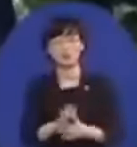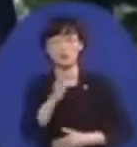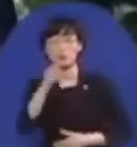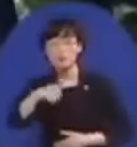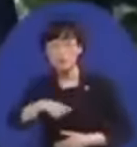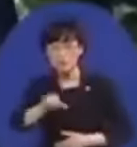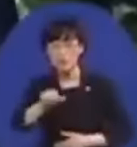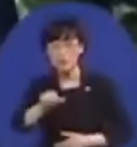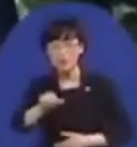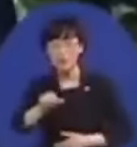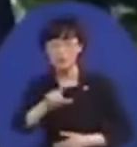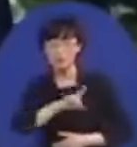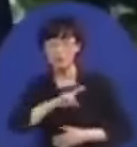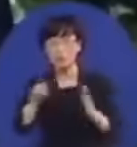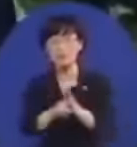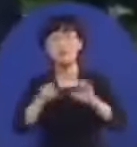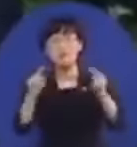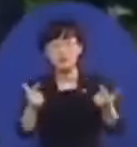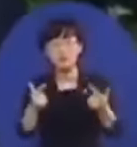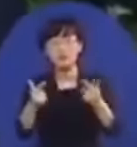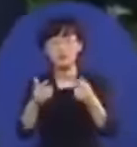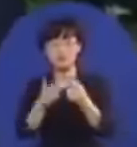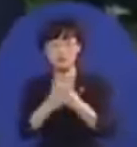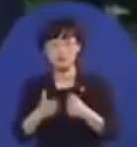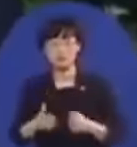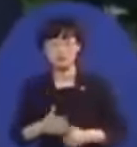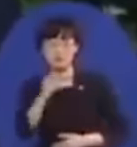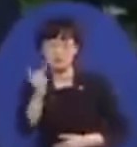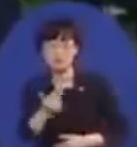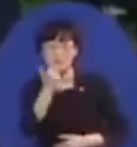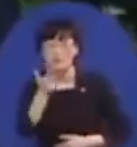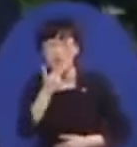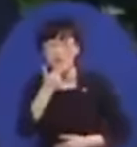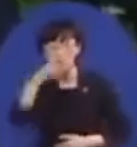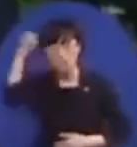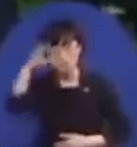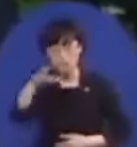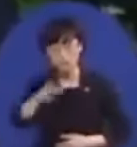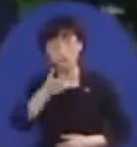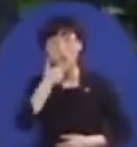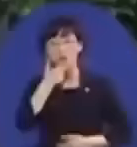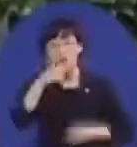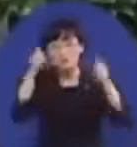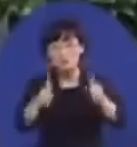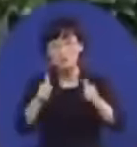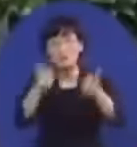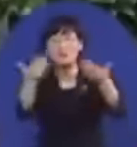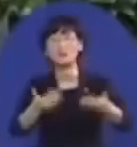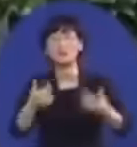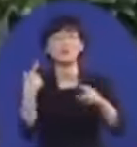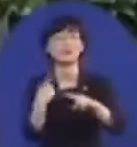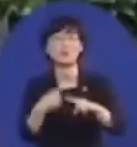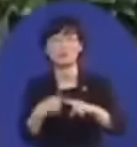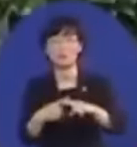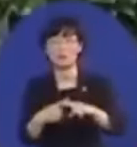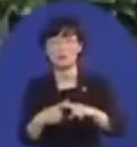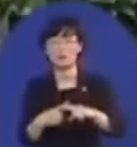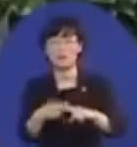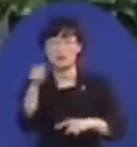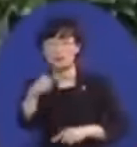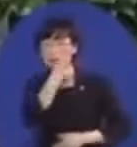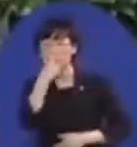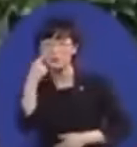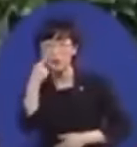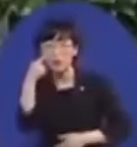독생자의 이름을 믿지 아니함으로 생명이 없고 빛이 없으니까 심판 받은 것입니다. 그 증거는 이것이니 곧